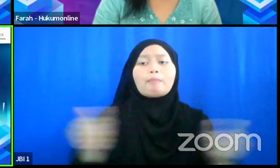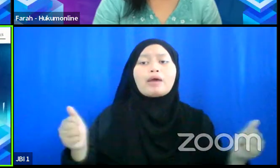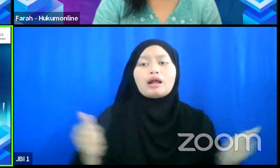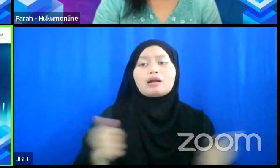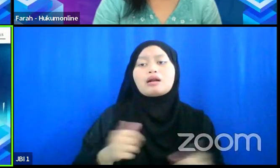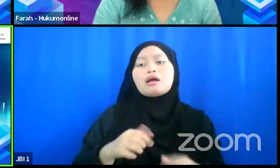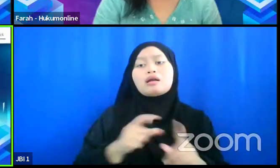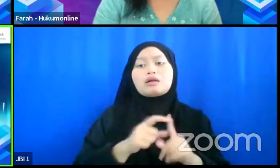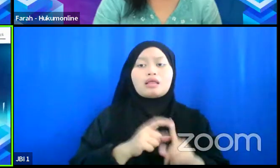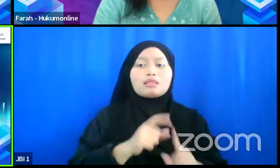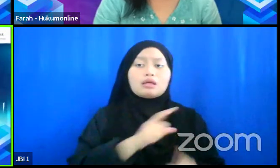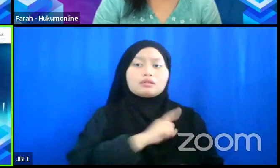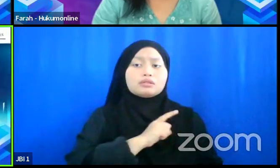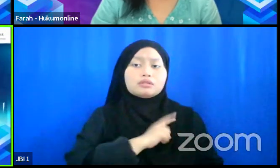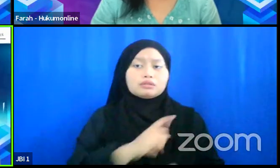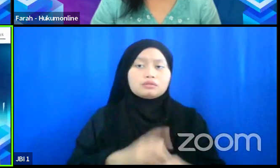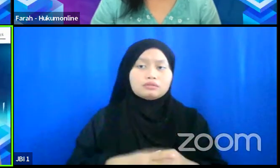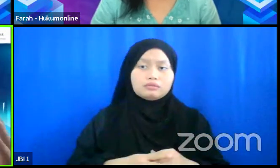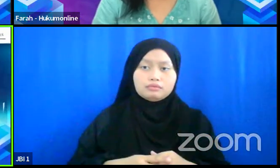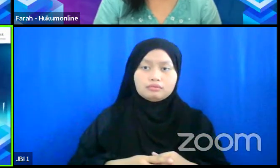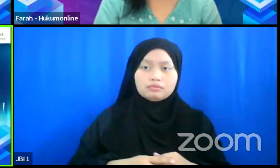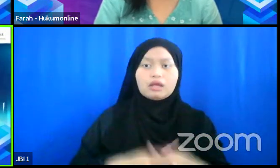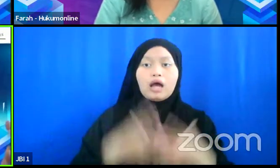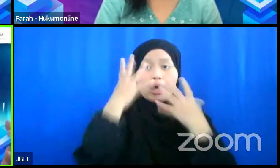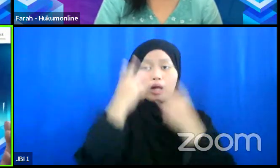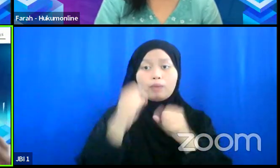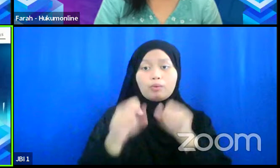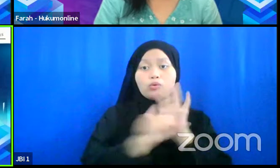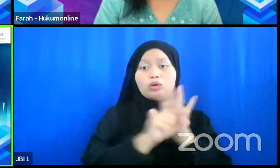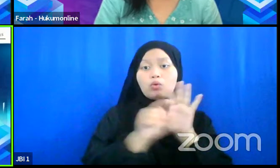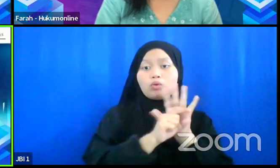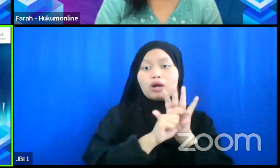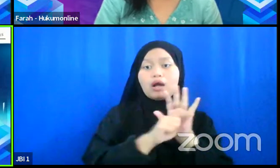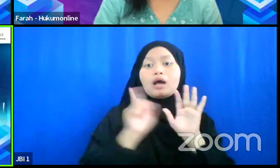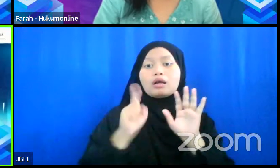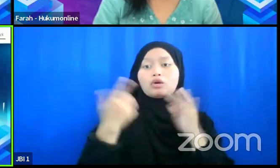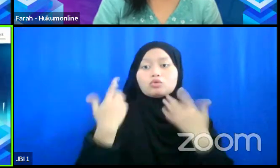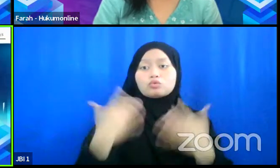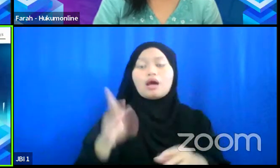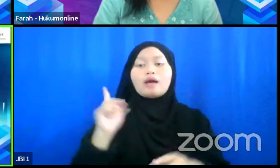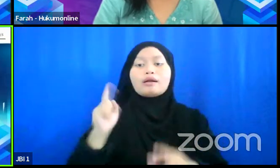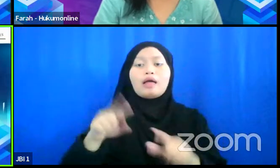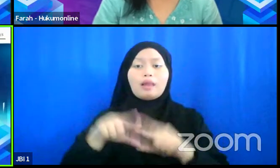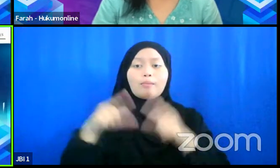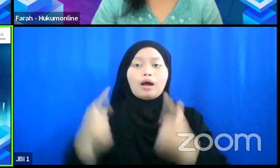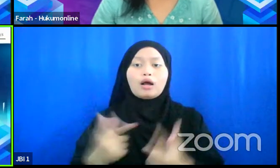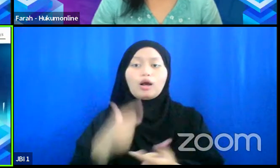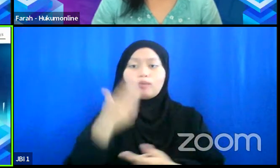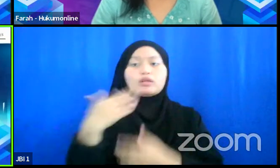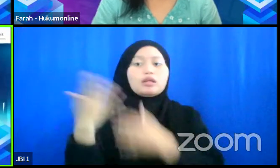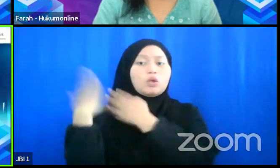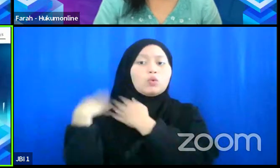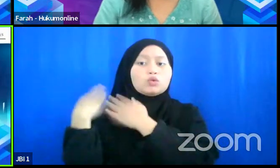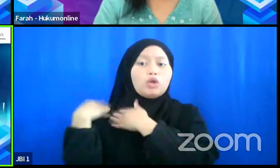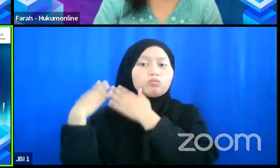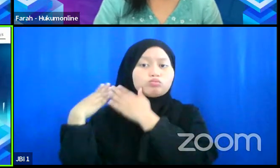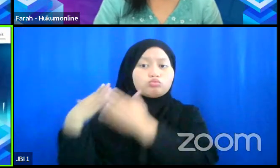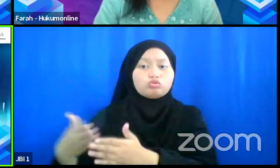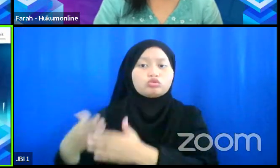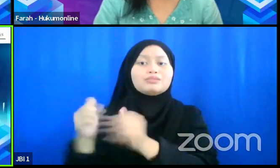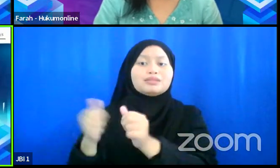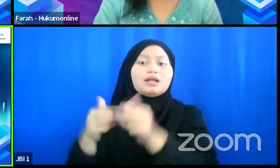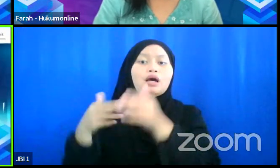tetapi diharapkan nanti setelah kita punya undang-undang ini ada institusi yang berwenang dan bisa melakukan investigasi